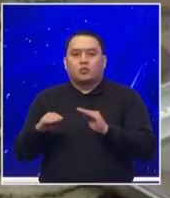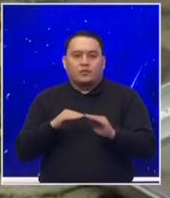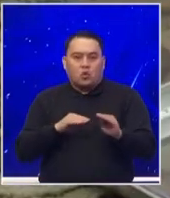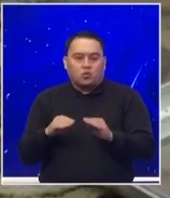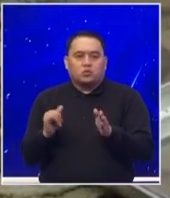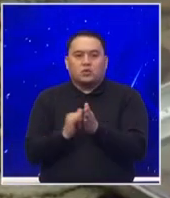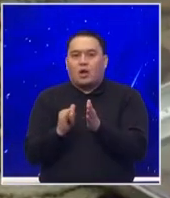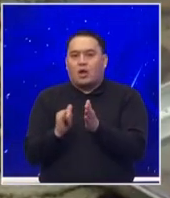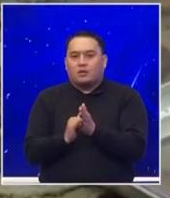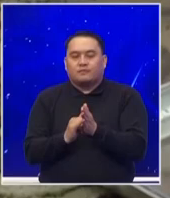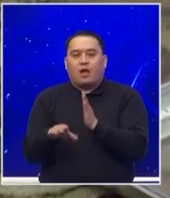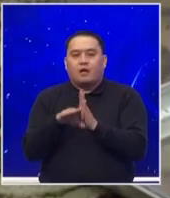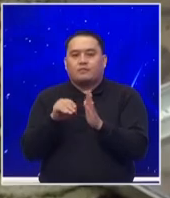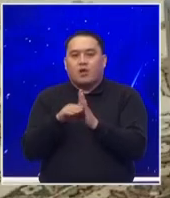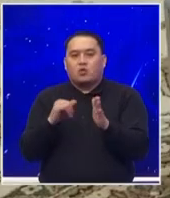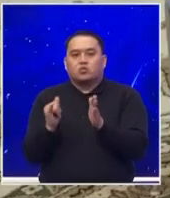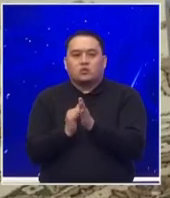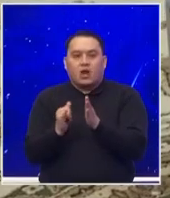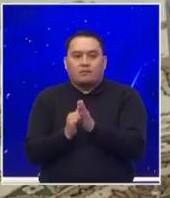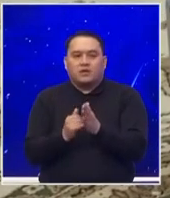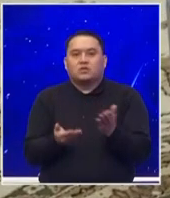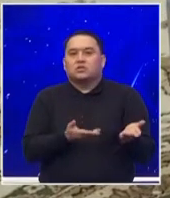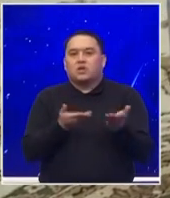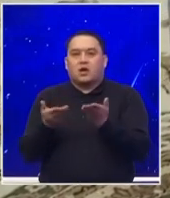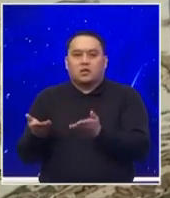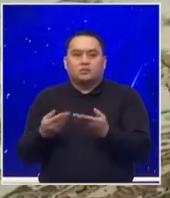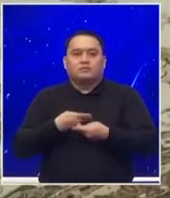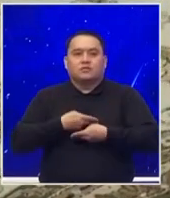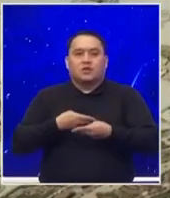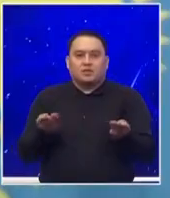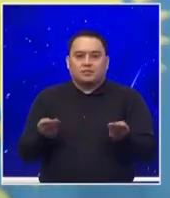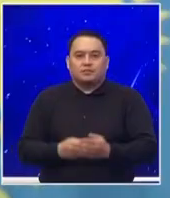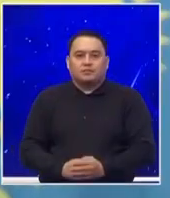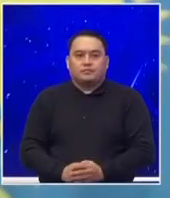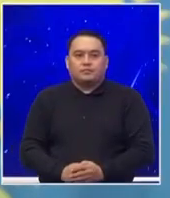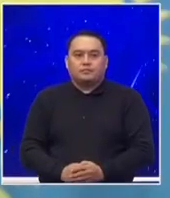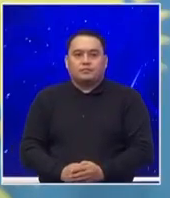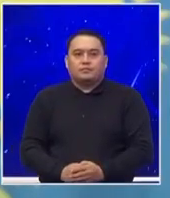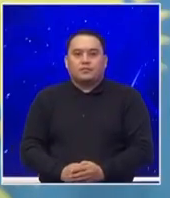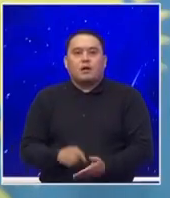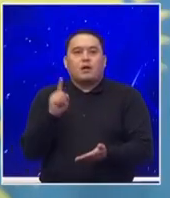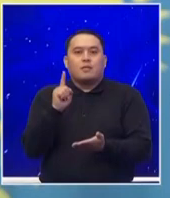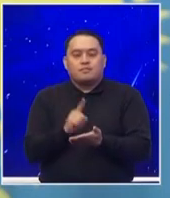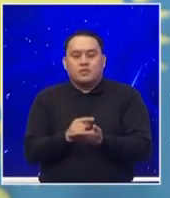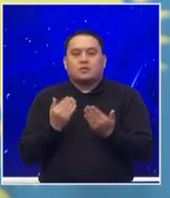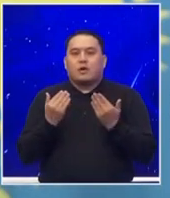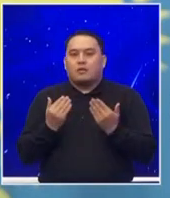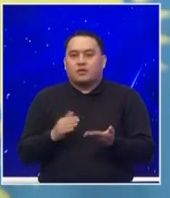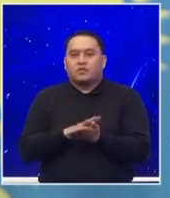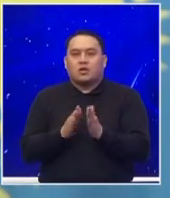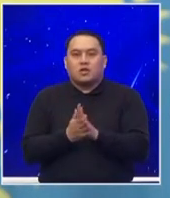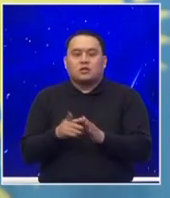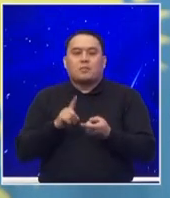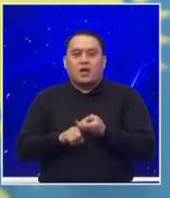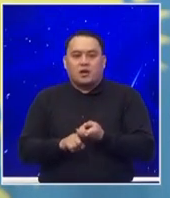орналастырып, сайлаушылар тізімін нақтылап оларға шақыру қағаздарын таратты. Дауыс берушілер міндетті түрде қазіргі жағдайға